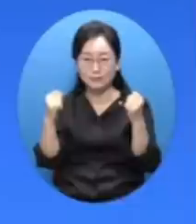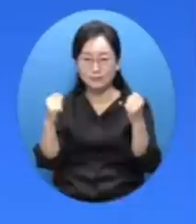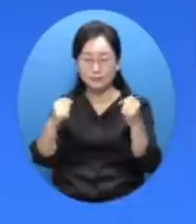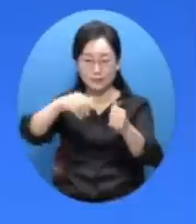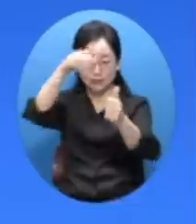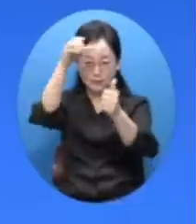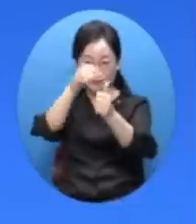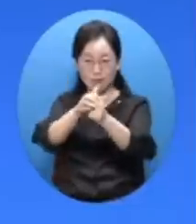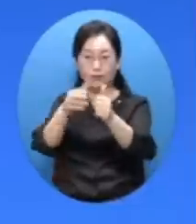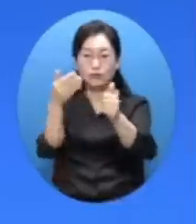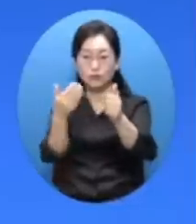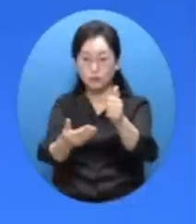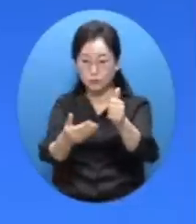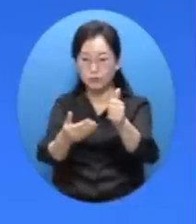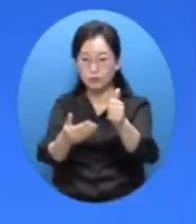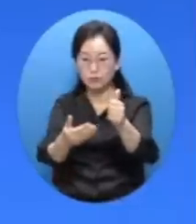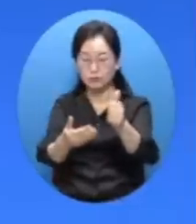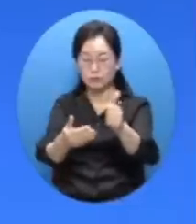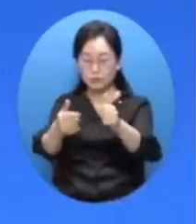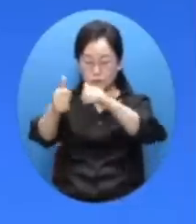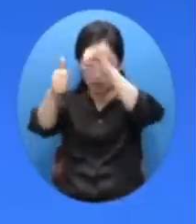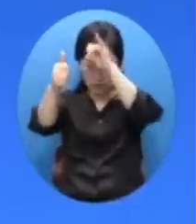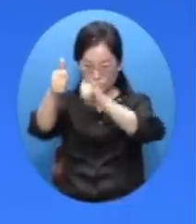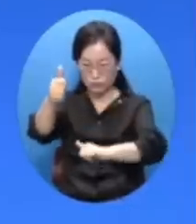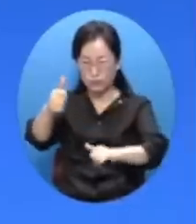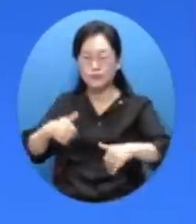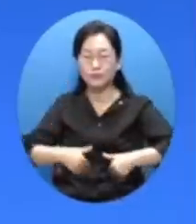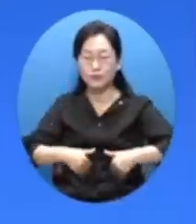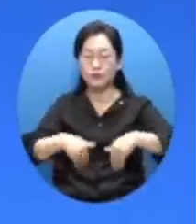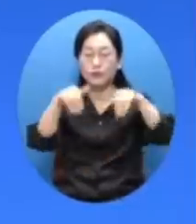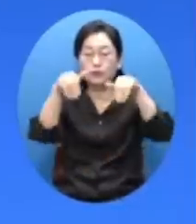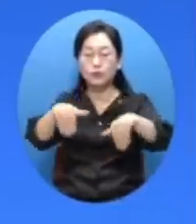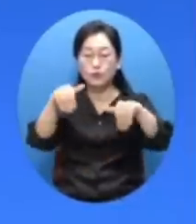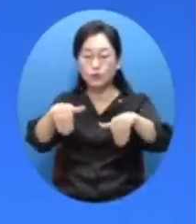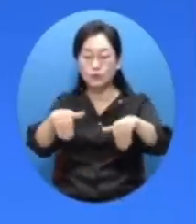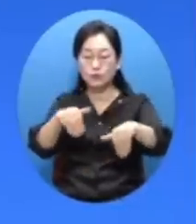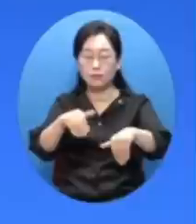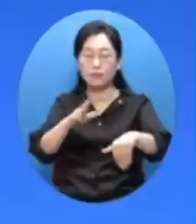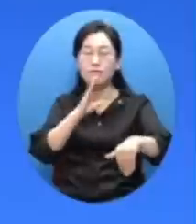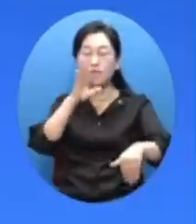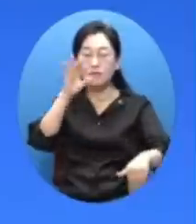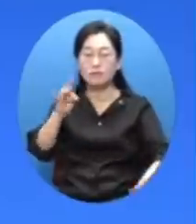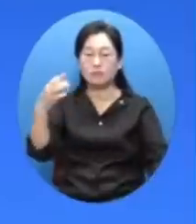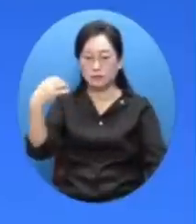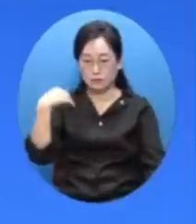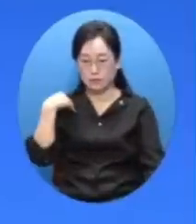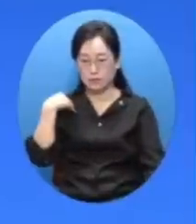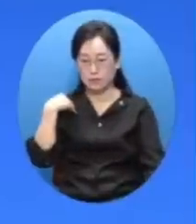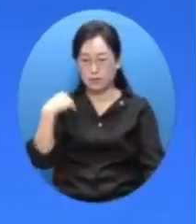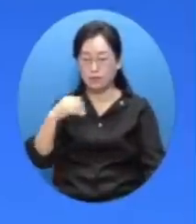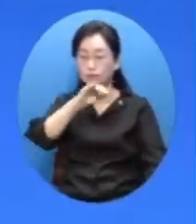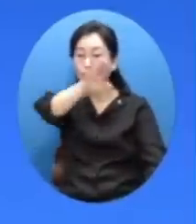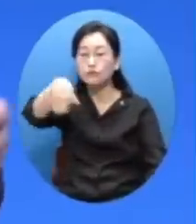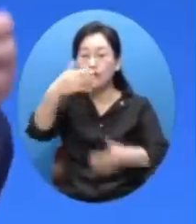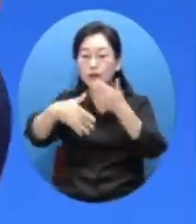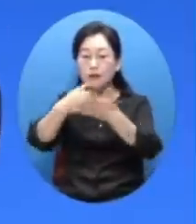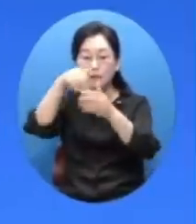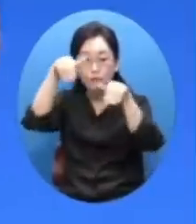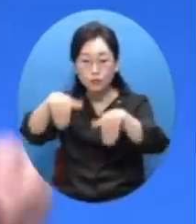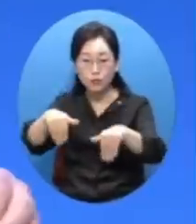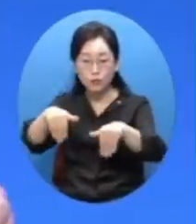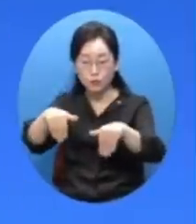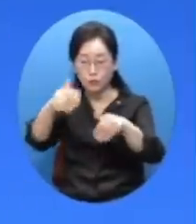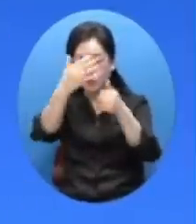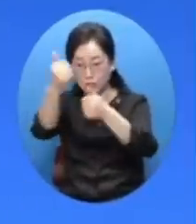맡겨진 일에 충성을 다해야 됩니다. 그것이 종의 본분입니다. 우리가 하나님의 종으로 부름받았기 때문에 하나님 뜻에